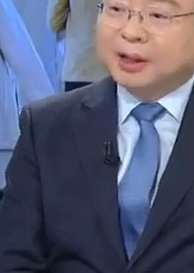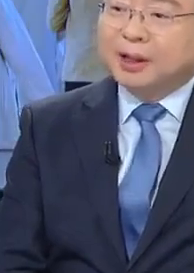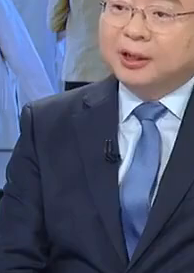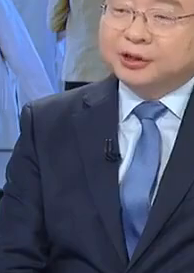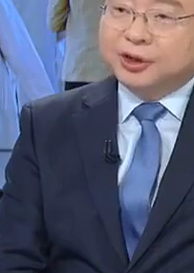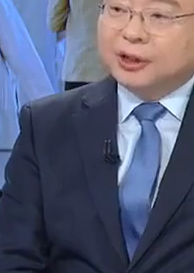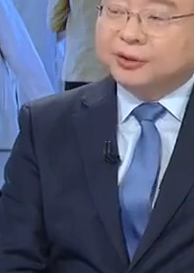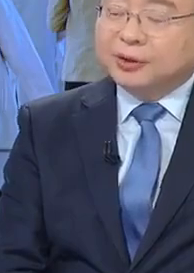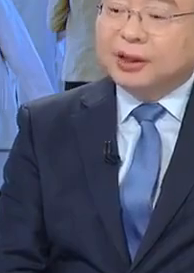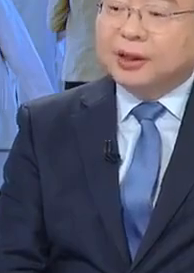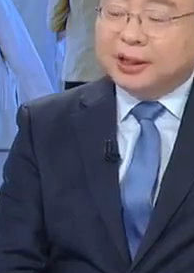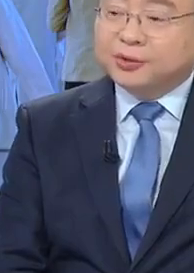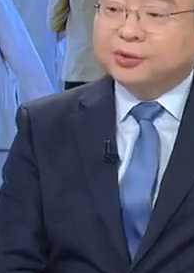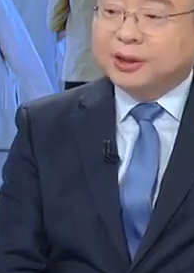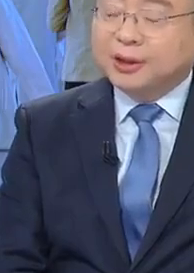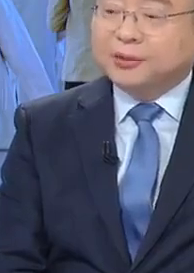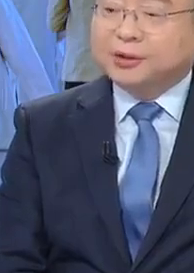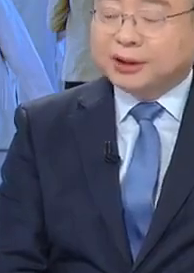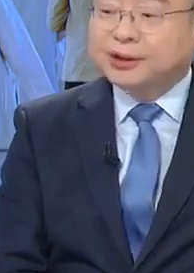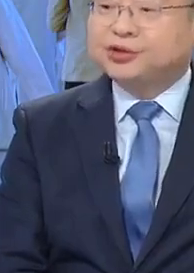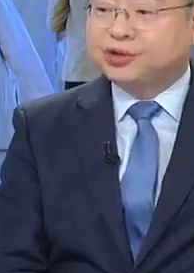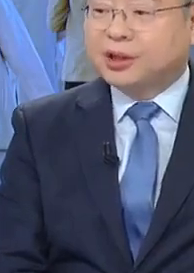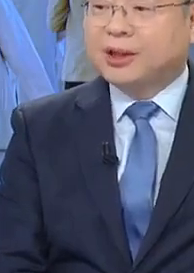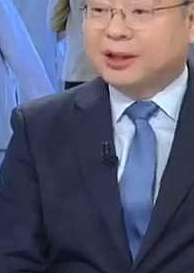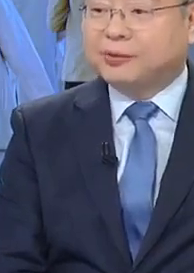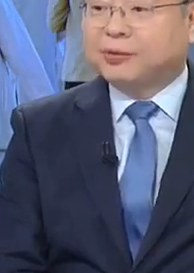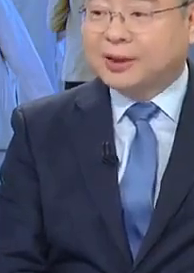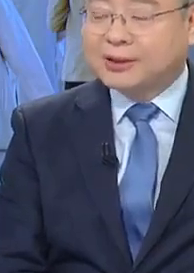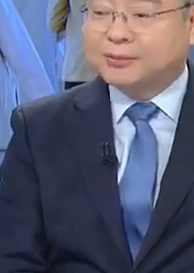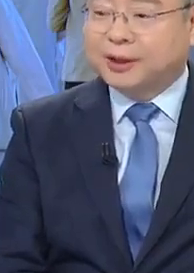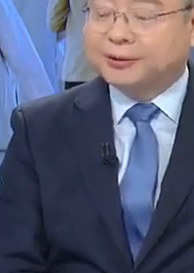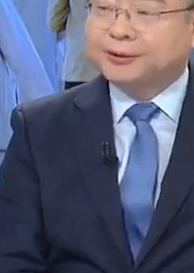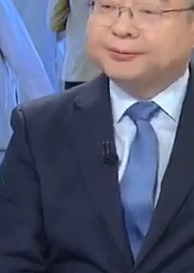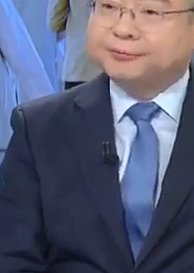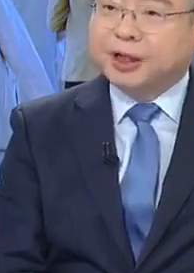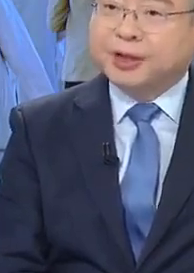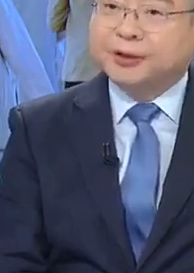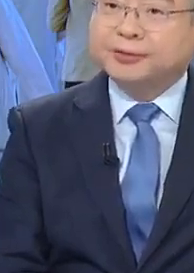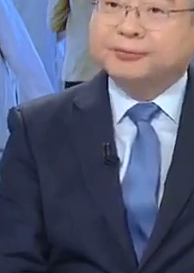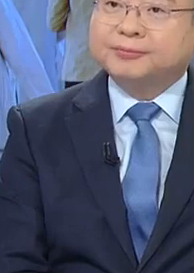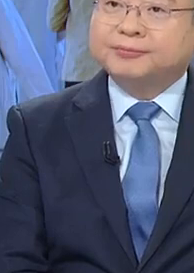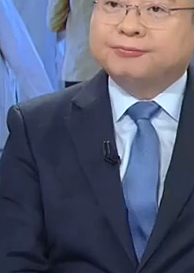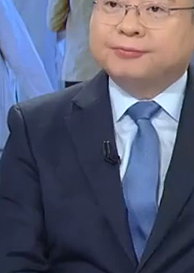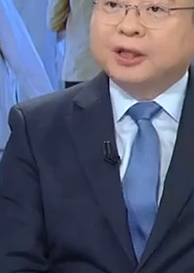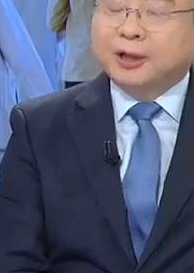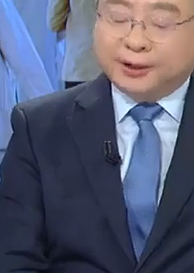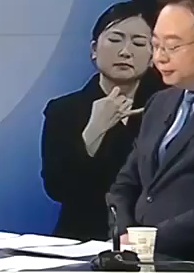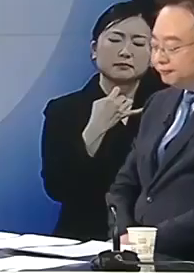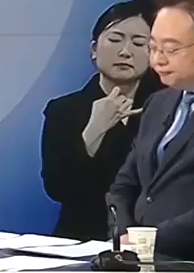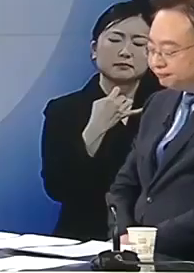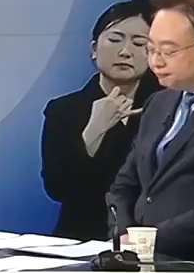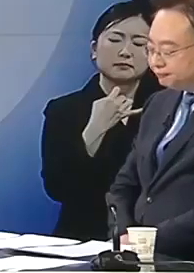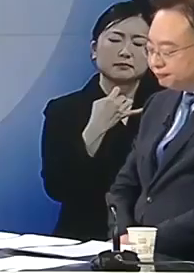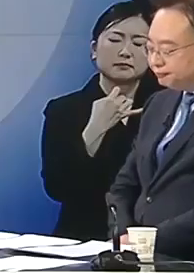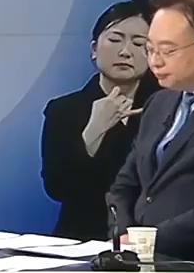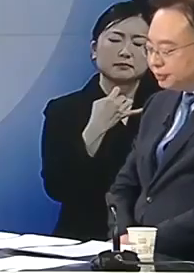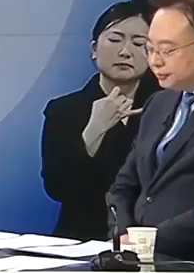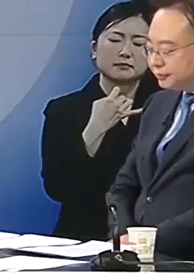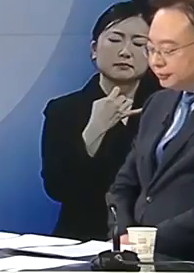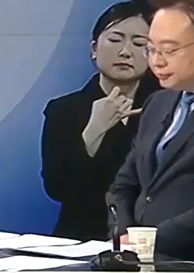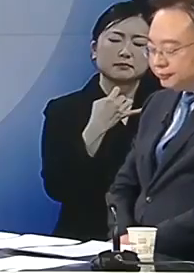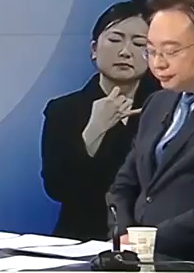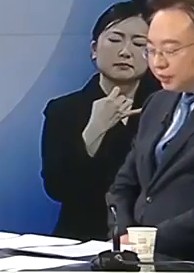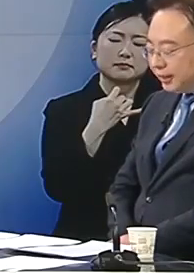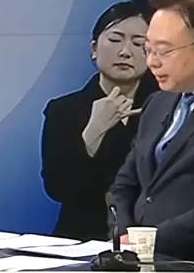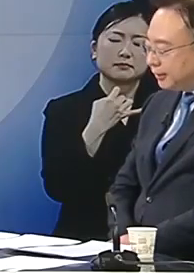바 있습니다. 저희가 그거를 약속드린 대로 착실히 추진해 나가도록 하겠습니다. 자, 그럼 장관님 일단 연휴 이후에 파업을 하겠다는 예고를